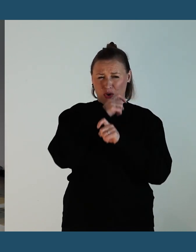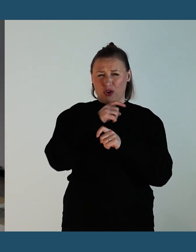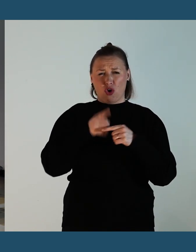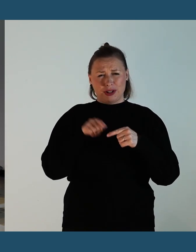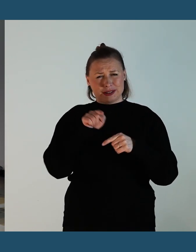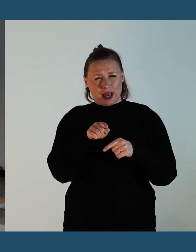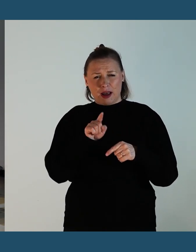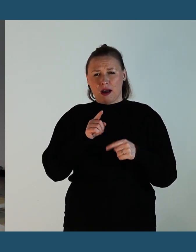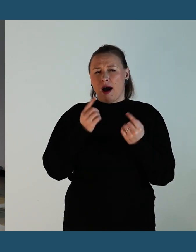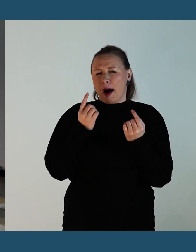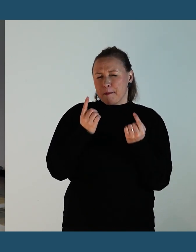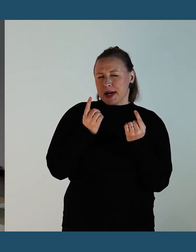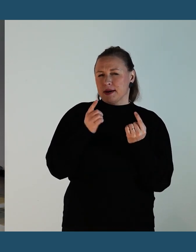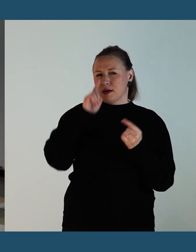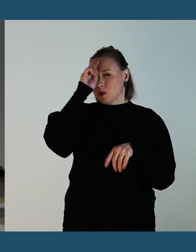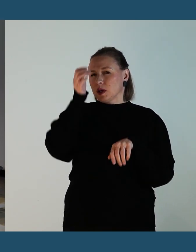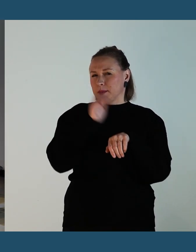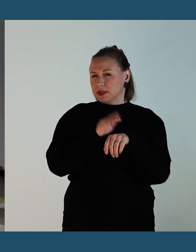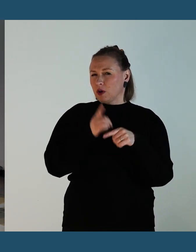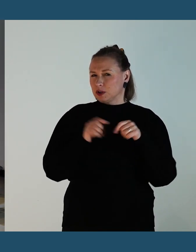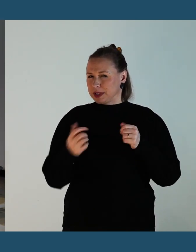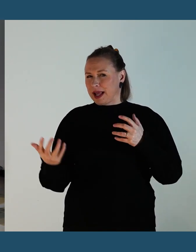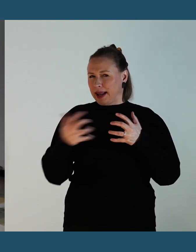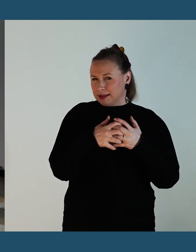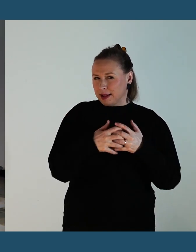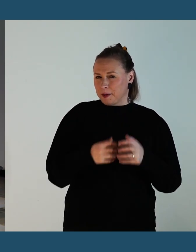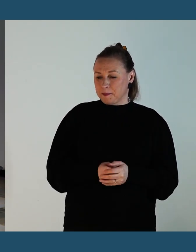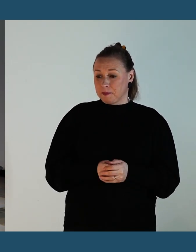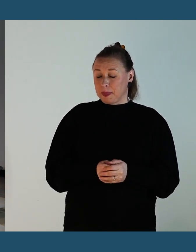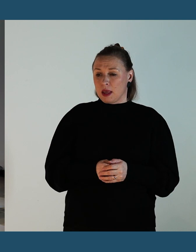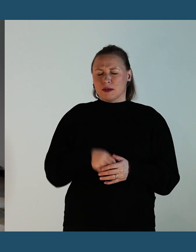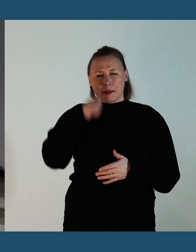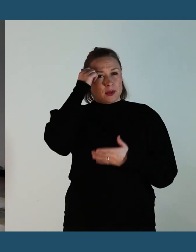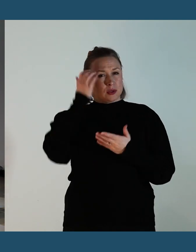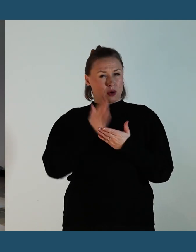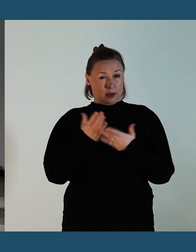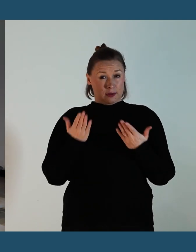osaamista. Jos mä muistan oikein, niin tässä hallituksessa me kuitenkin tehty sitä